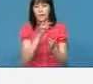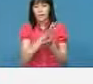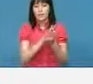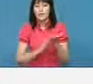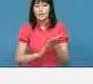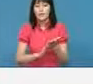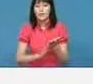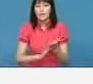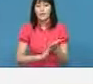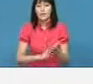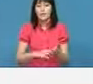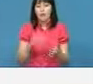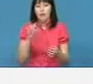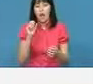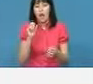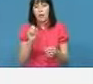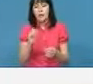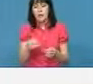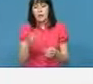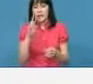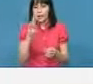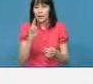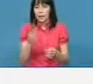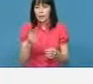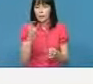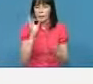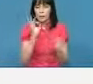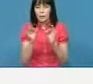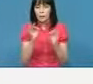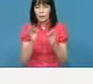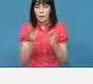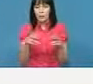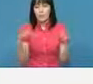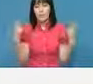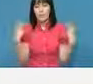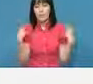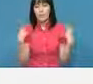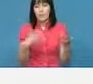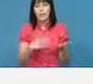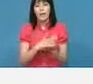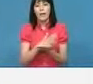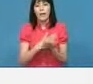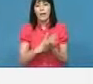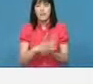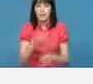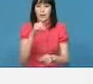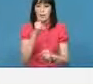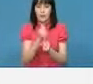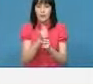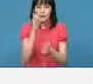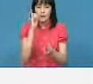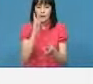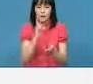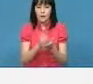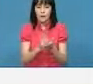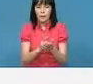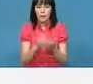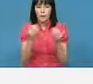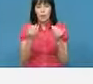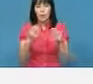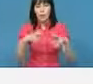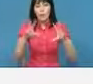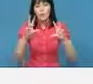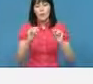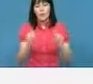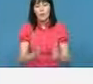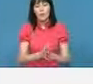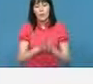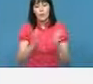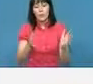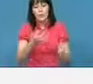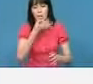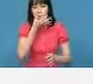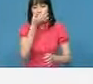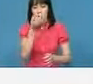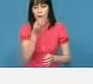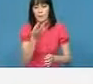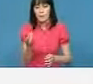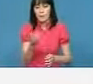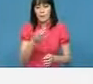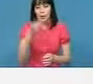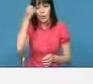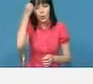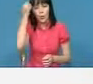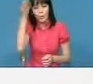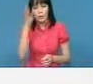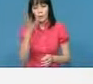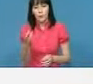Е, ақ пен қараның ара жігін ажырату ішкі істер қызметкерлерінің басты міндеті. Бұл мамандық үлкен жауапкершілікті, сауаттылық